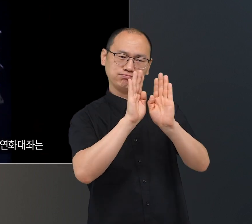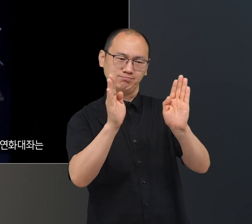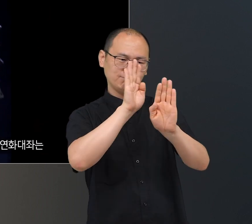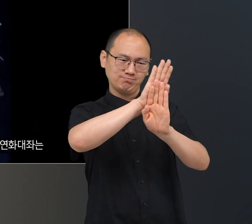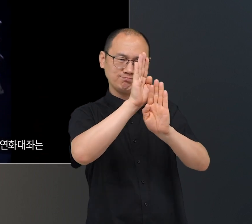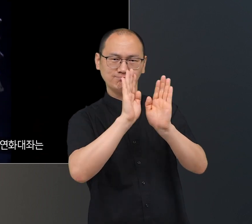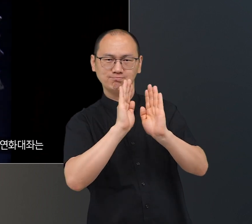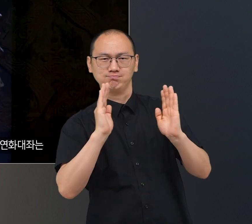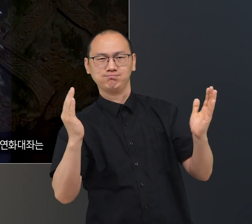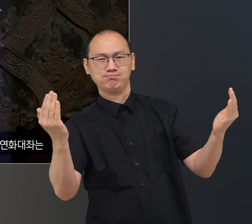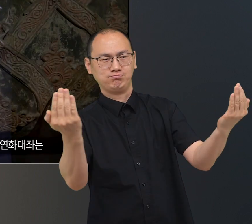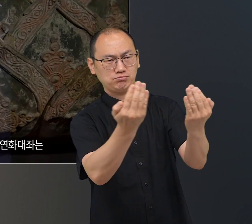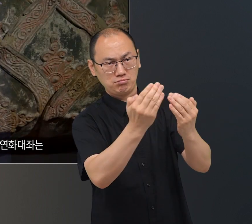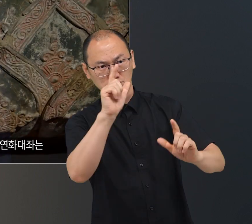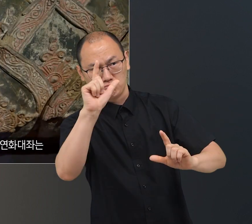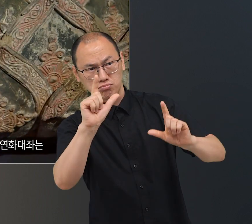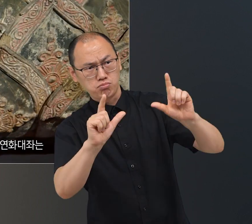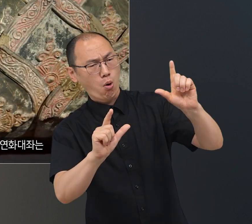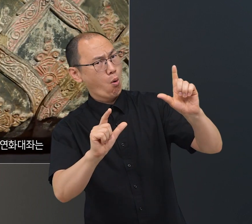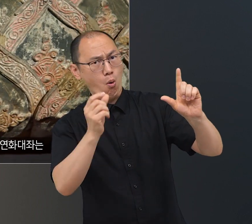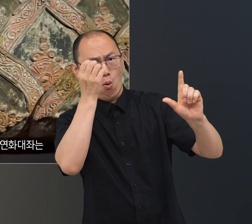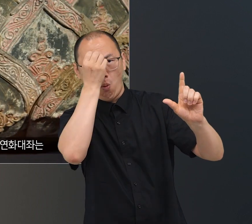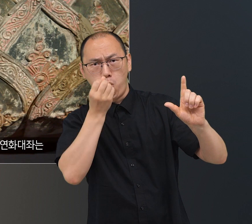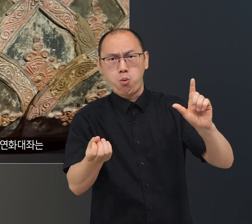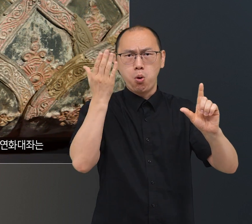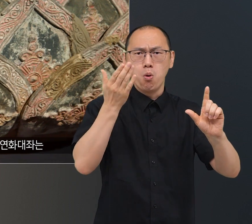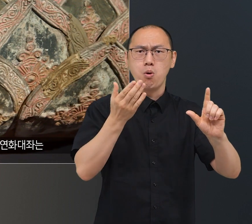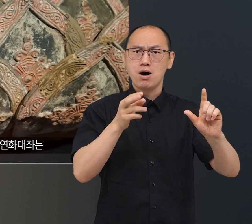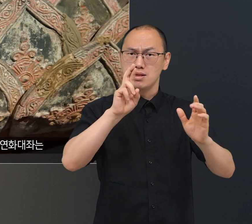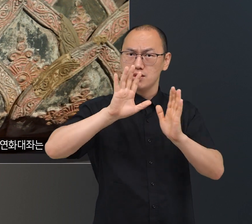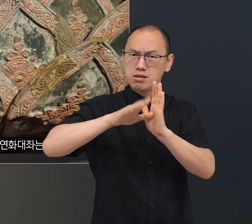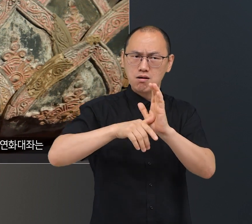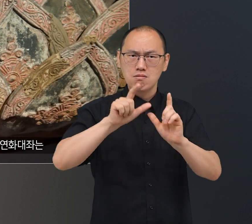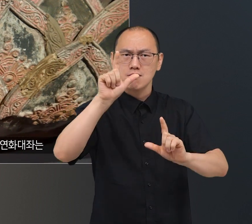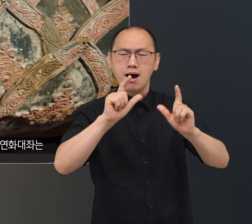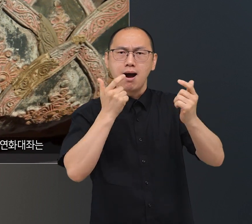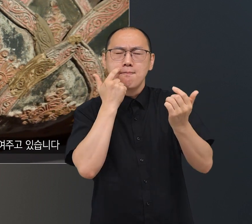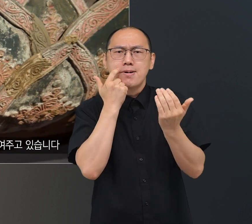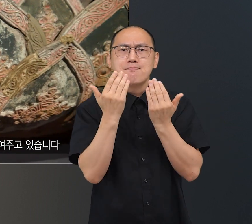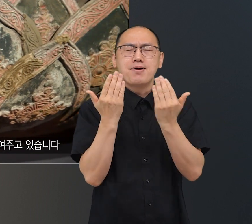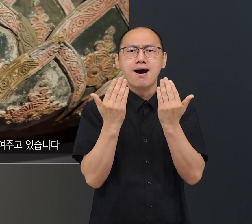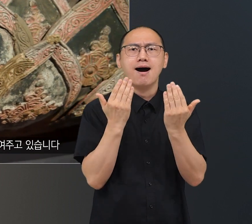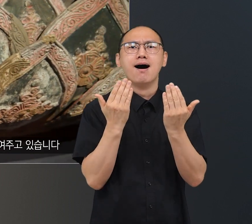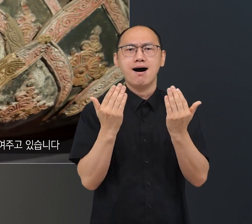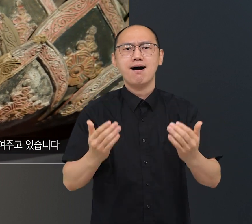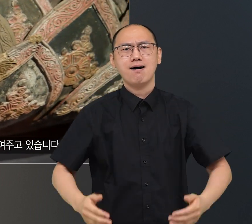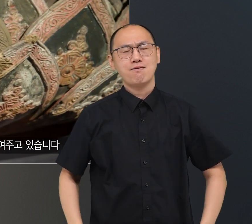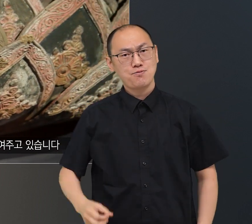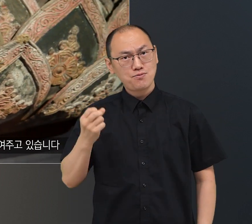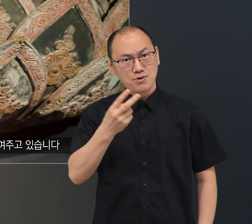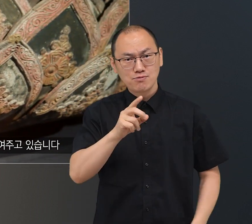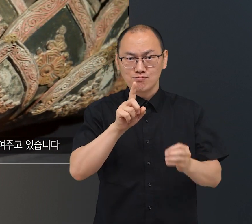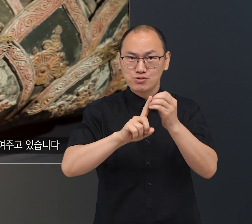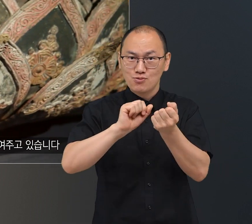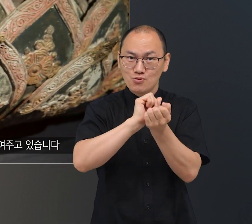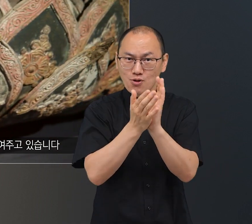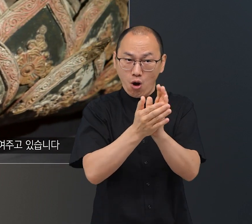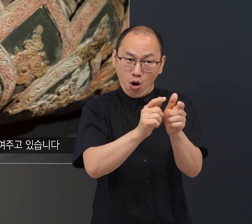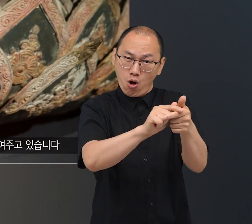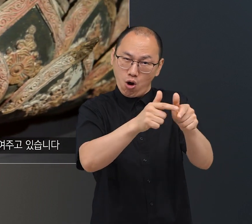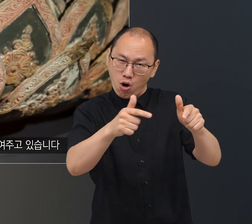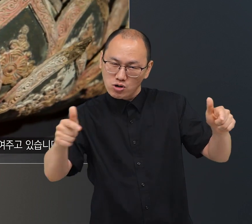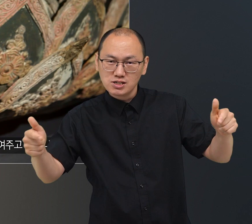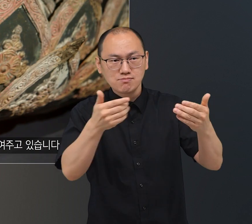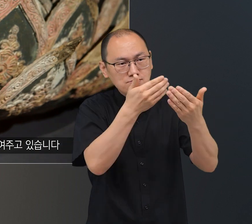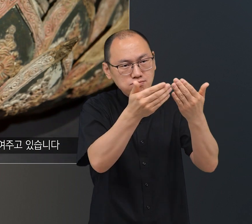나무판을 이어붙이고 연꽃잎을 따로 조각해 고정한 연화대좌는 화려하고 장식적인 고려시대의 목조